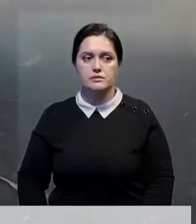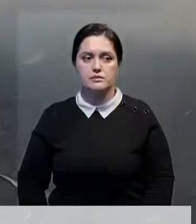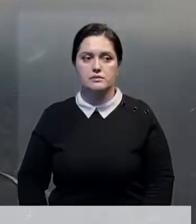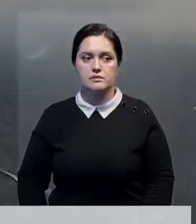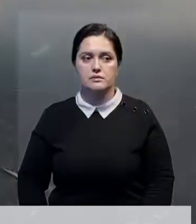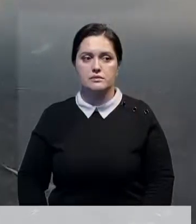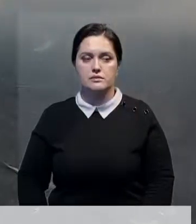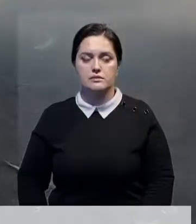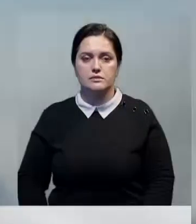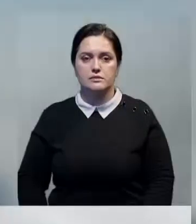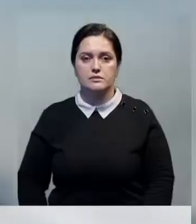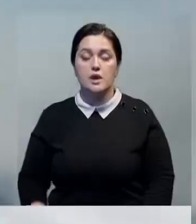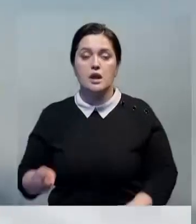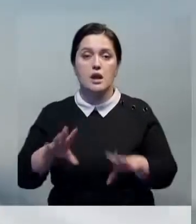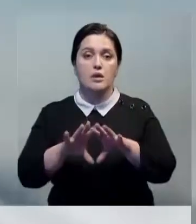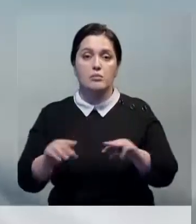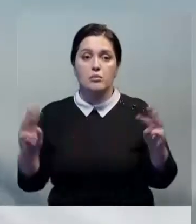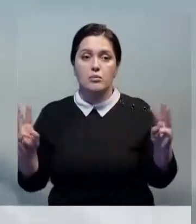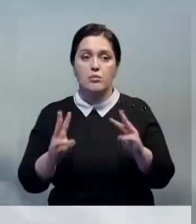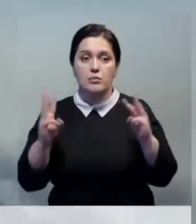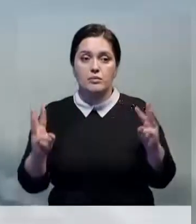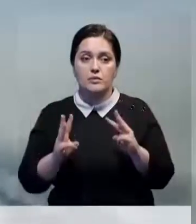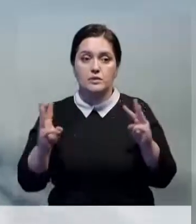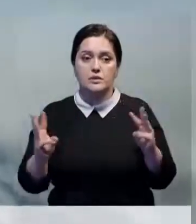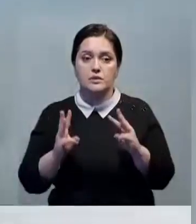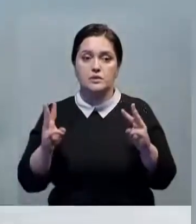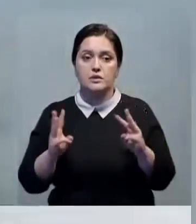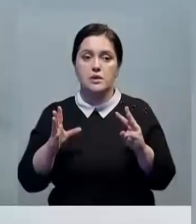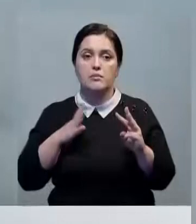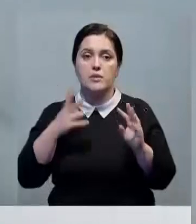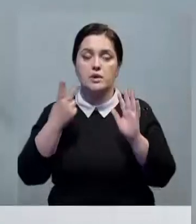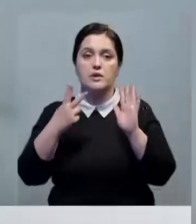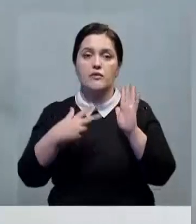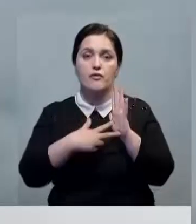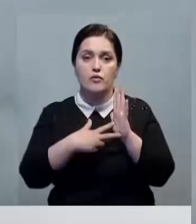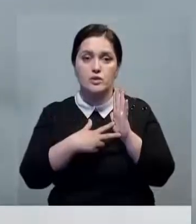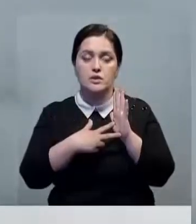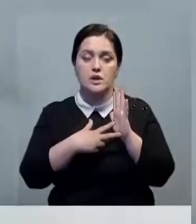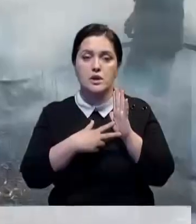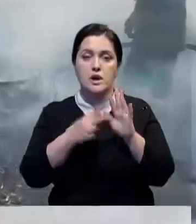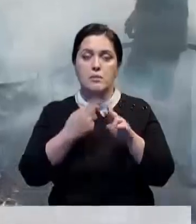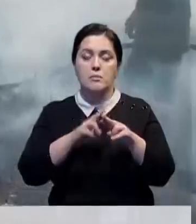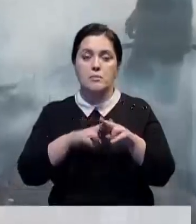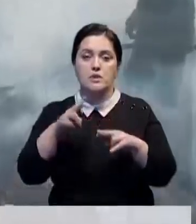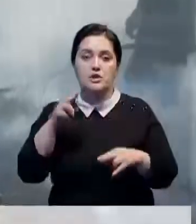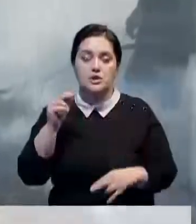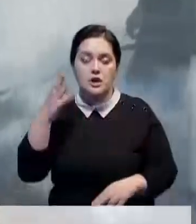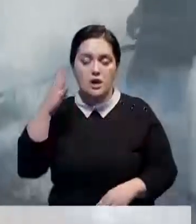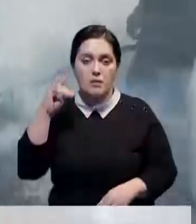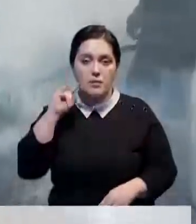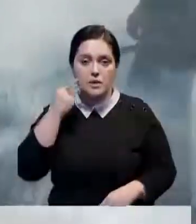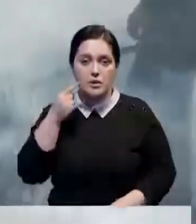Для ликвидации данного загорания было задействовано 28 составов ДЧС Павлодарской области, 5